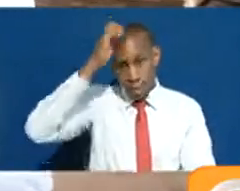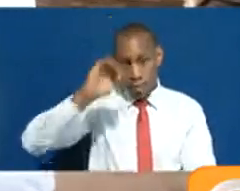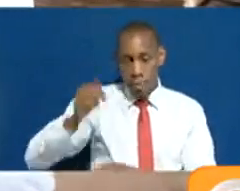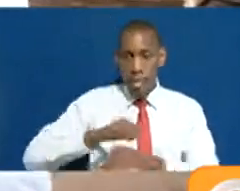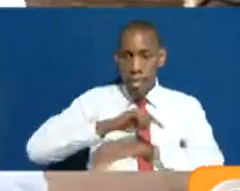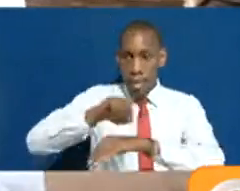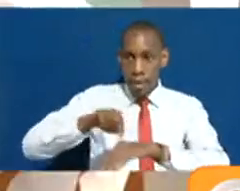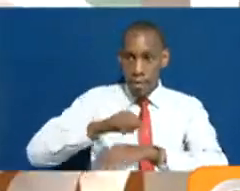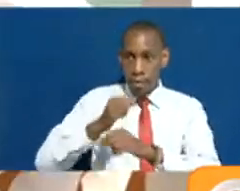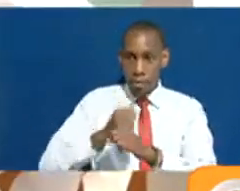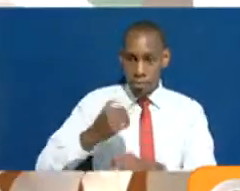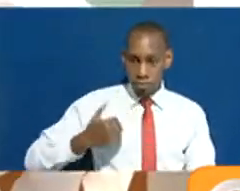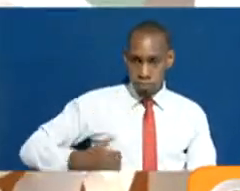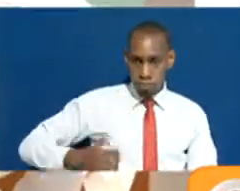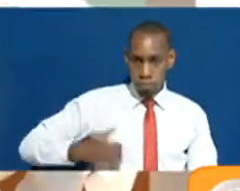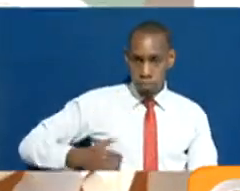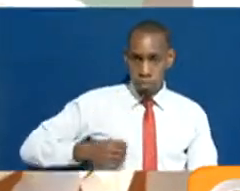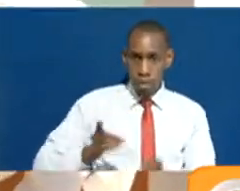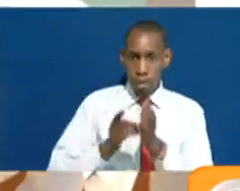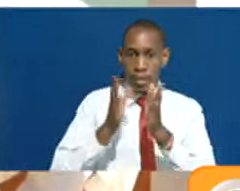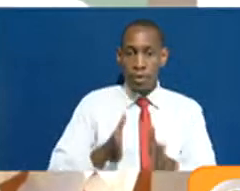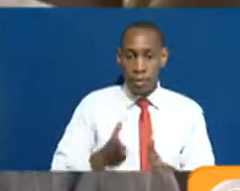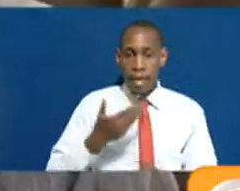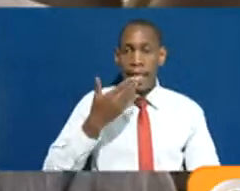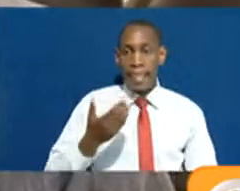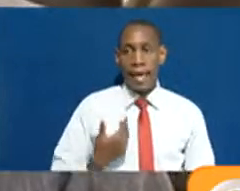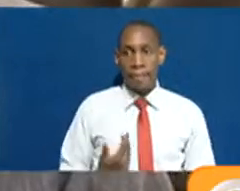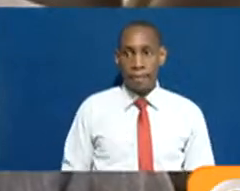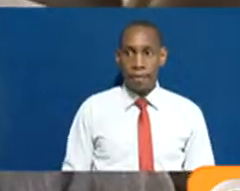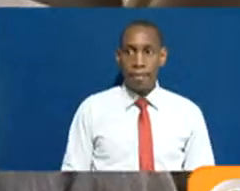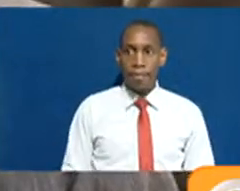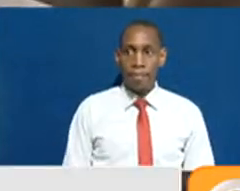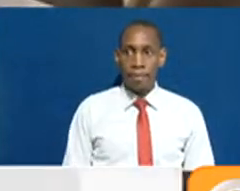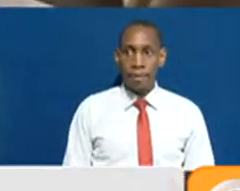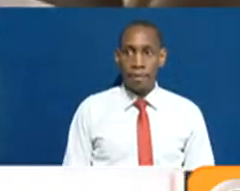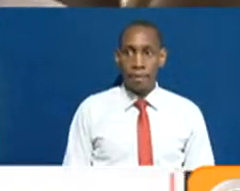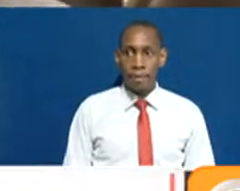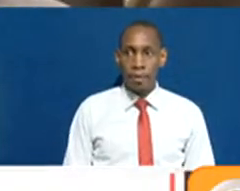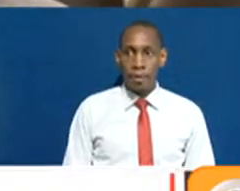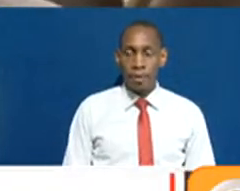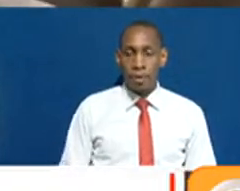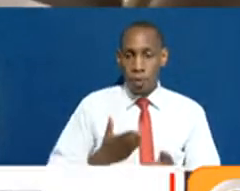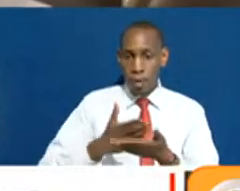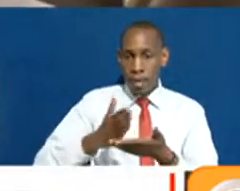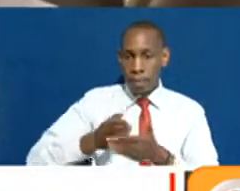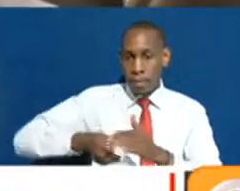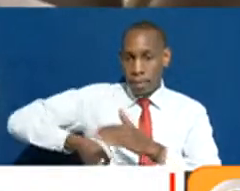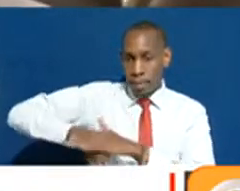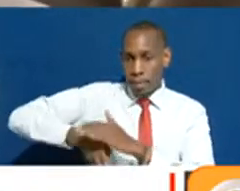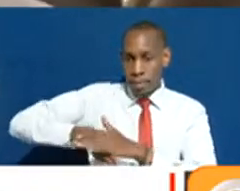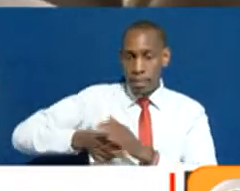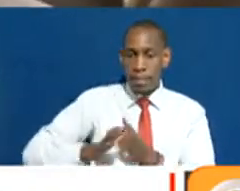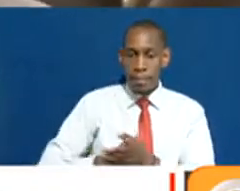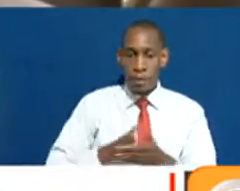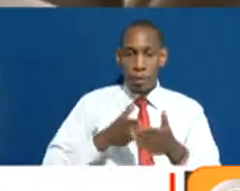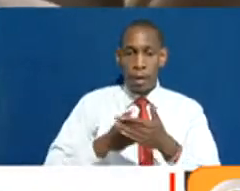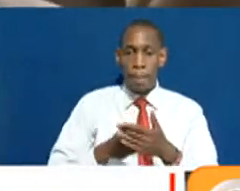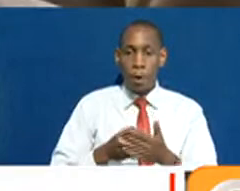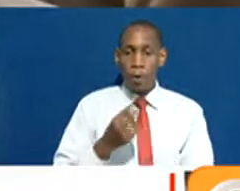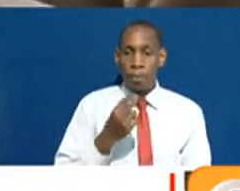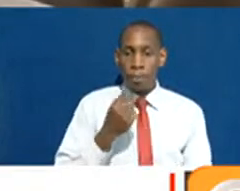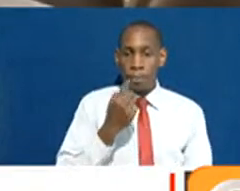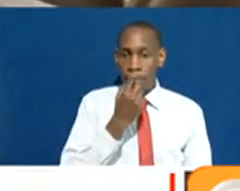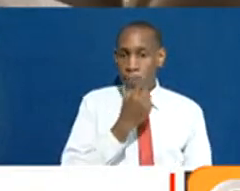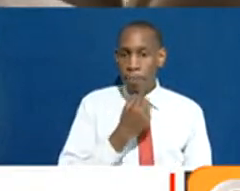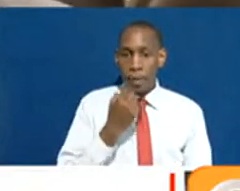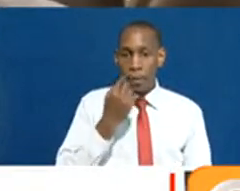chache za zoezi hilo, daktari Oduor alikuwa na majibu. A piece of jeans trouser which was blocking the mouth and the nose.